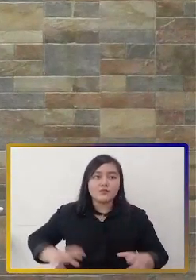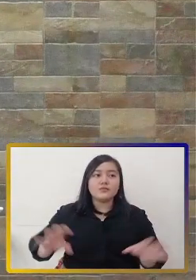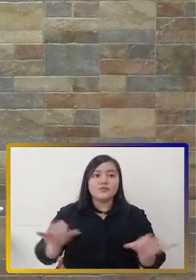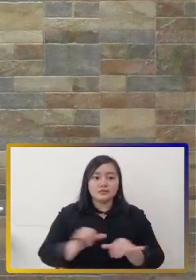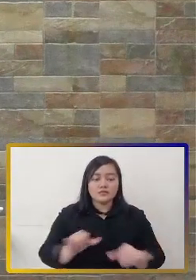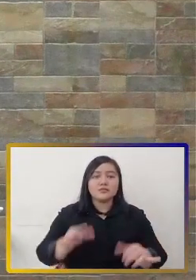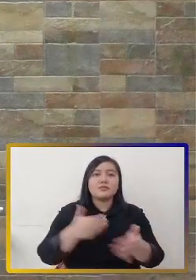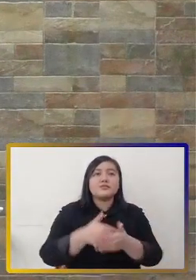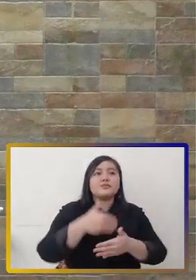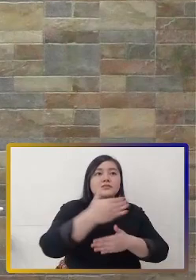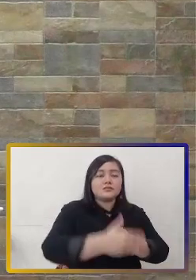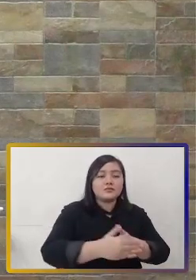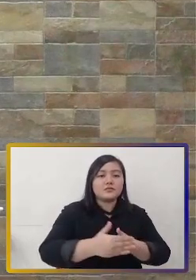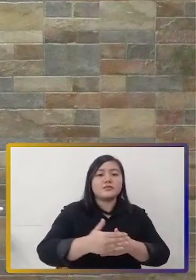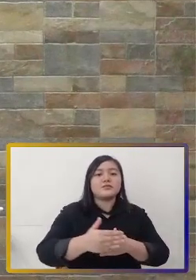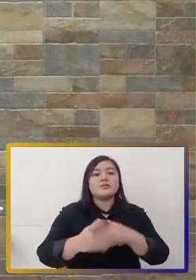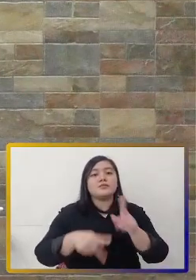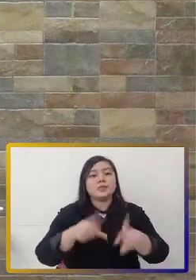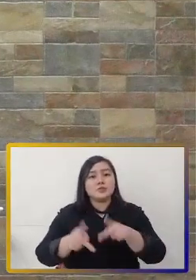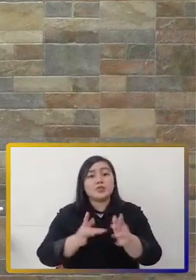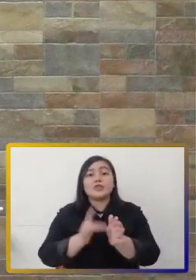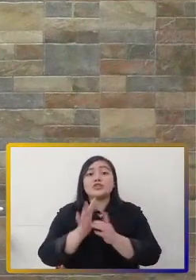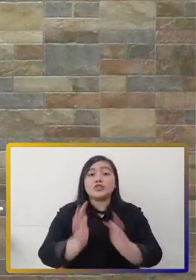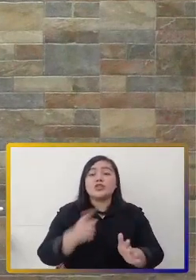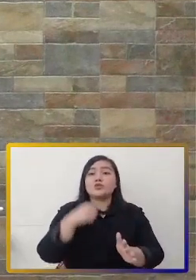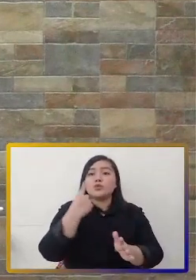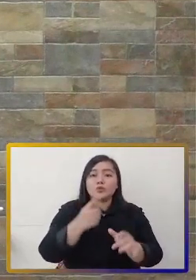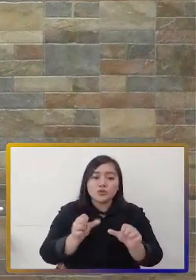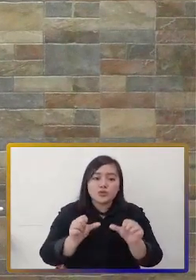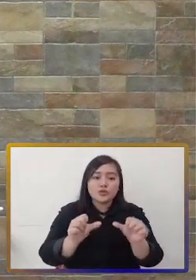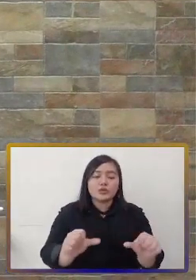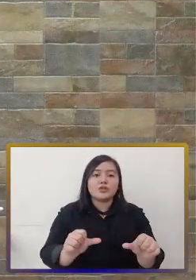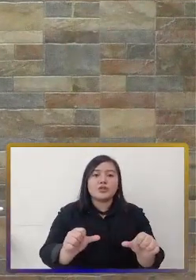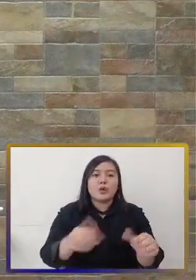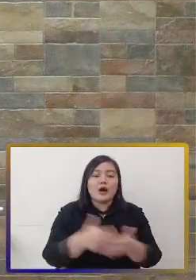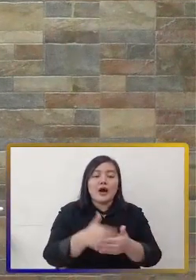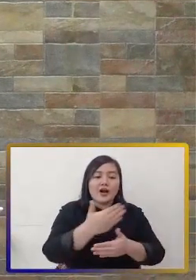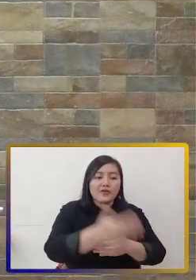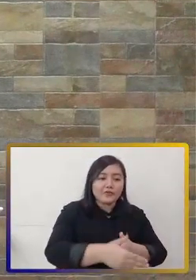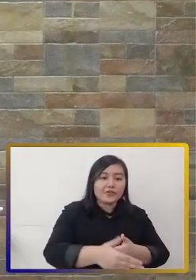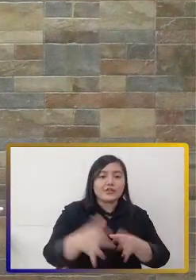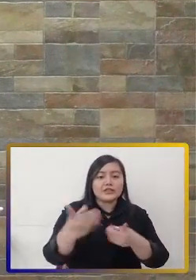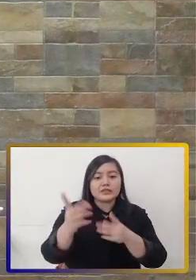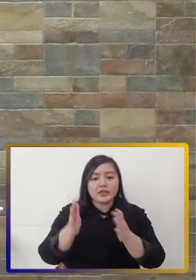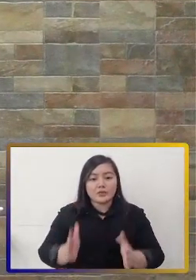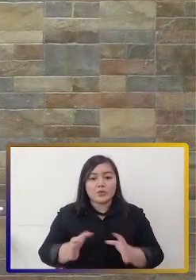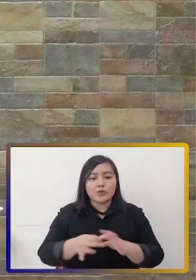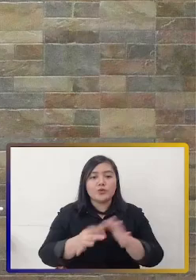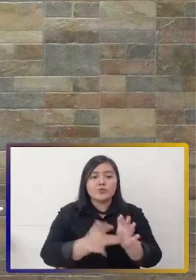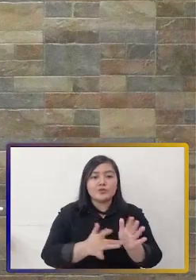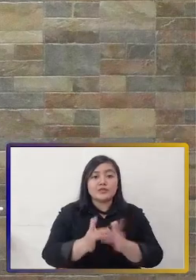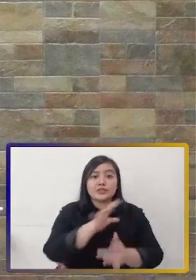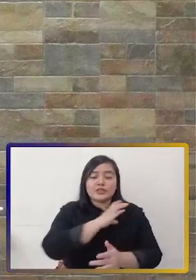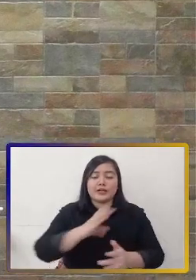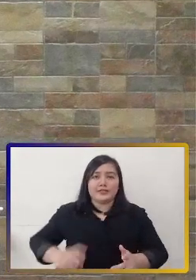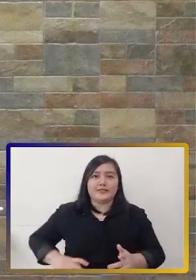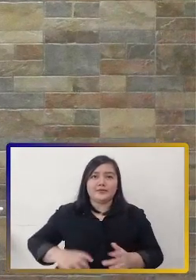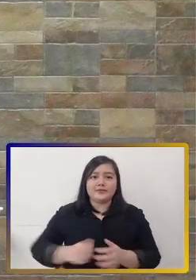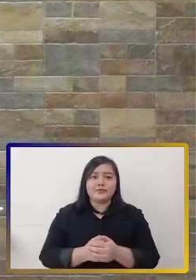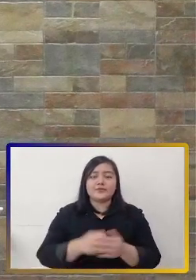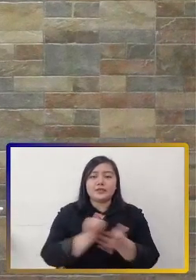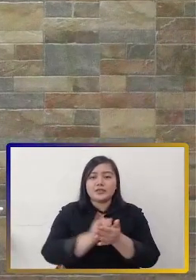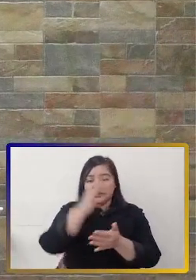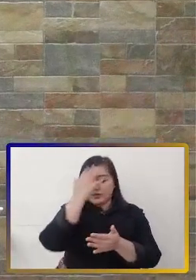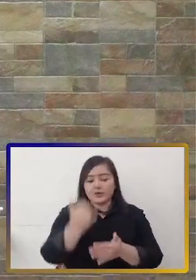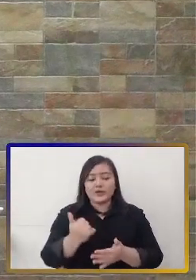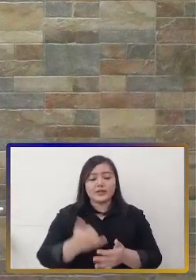ng doktrina po na ito. So ipinagpatuloy po nila ito after the apostles. You see that? So makikita po natin,